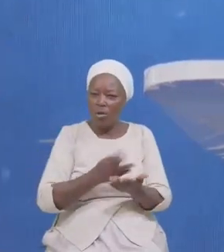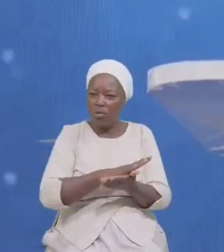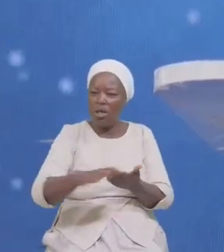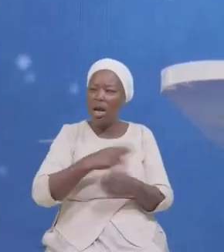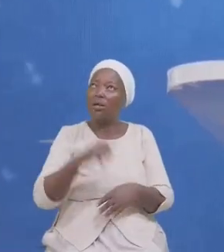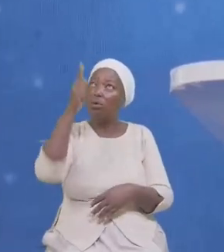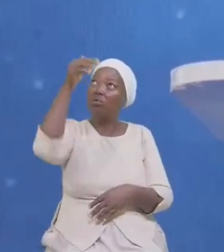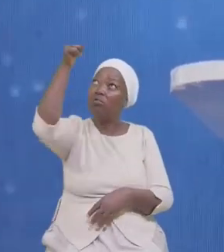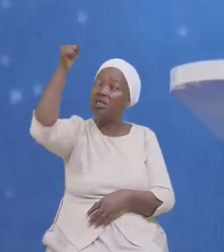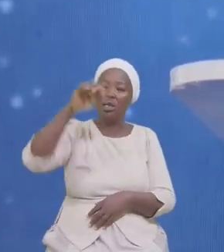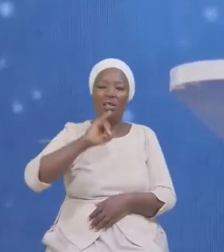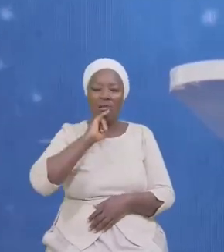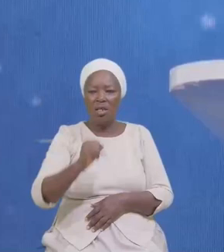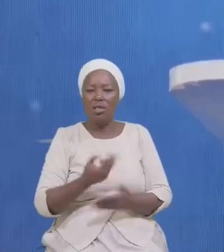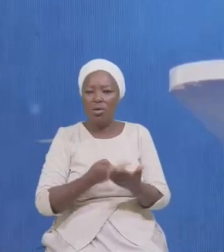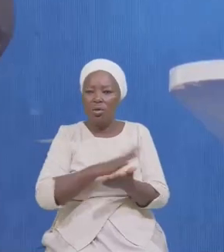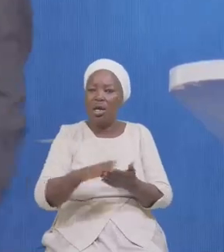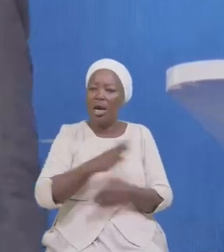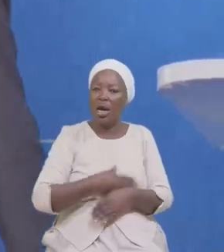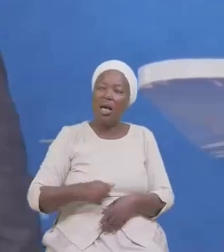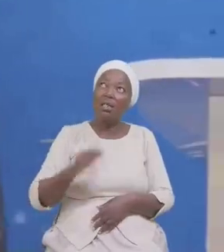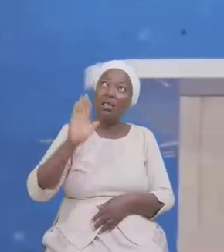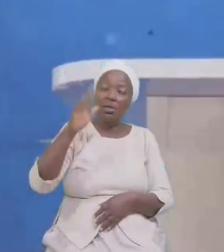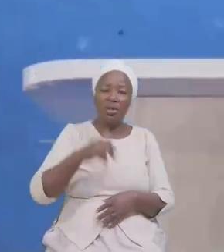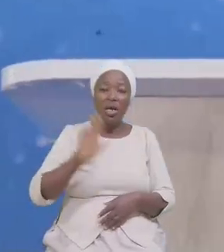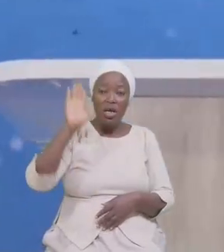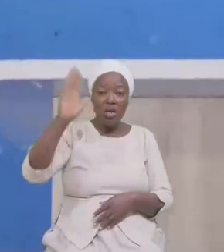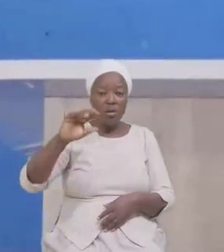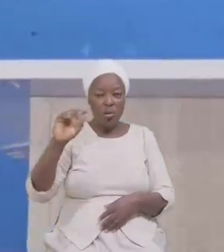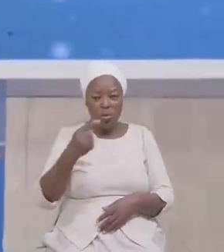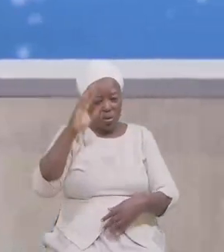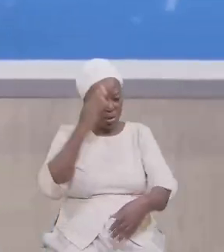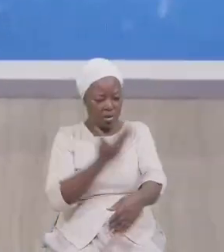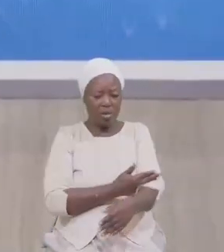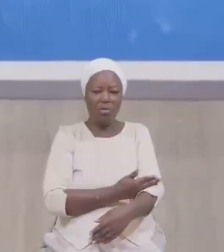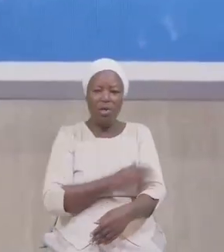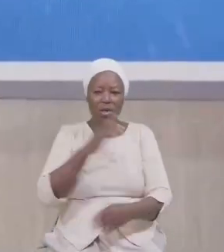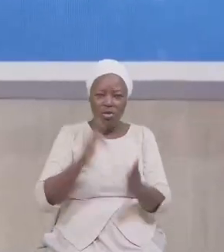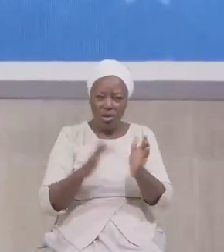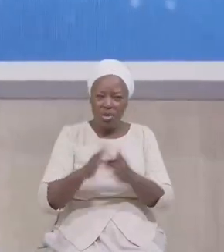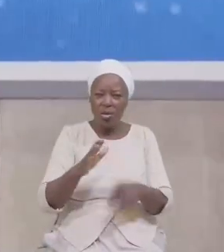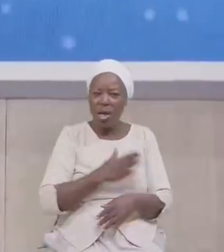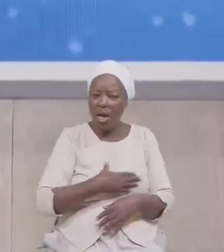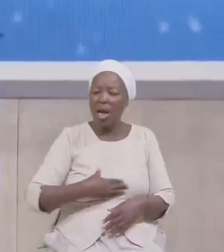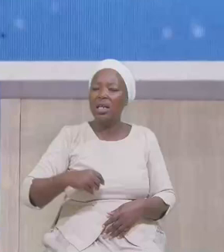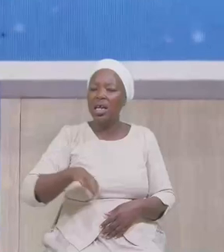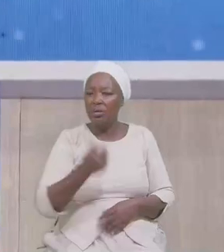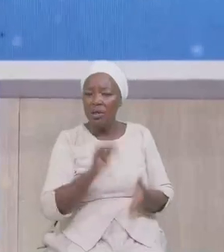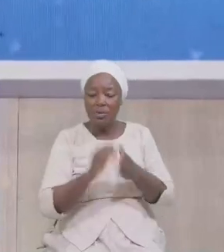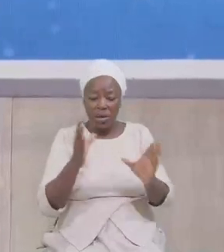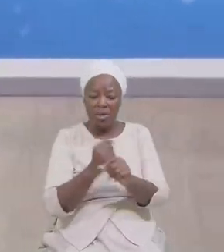saint. Étant le saint enfant Jésus, et quiconque veut aller au ciel doit avoir